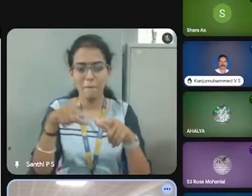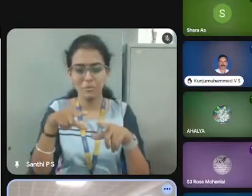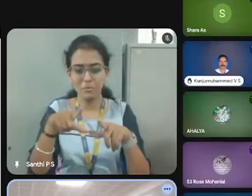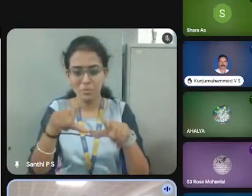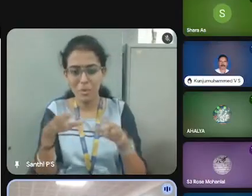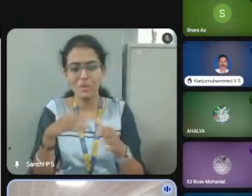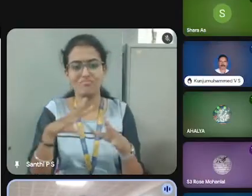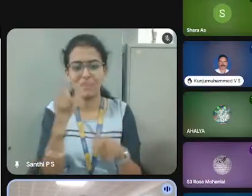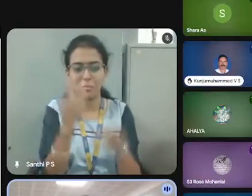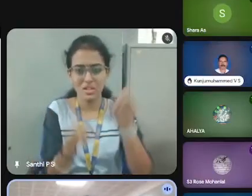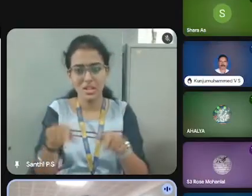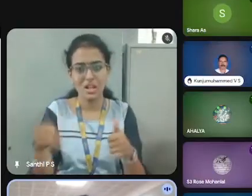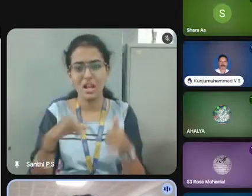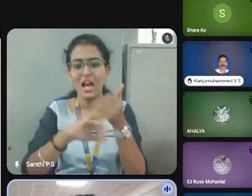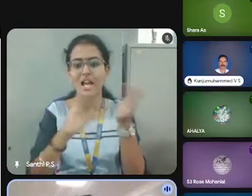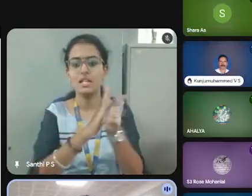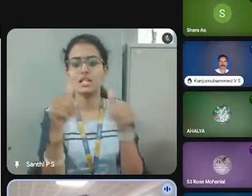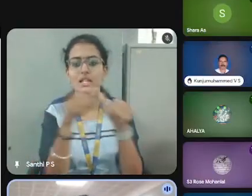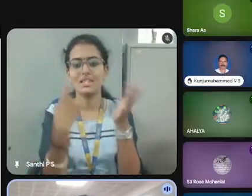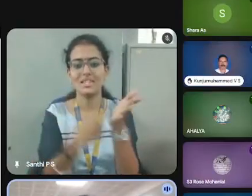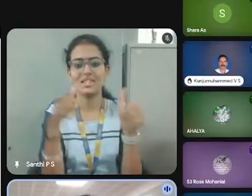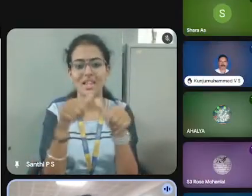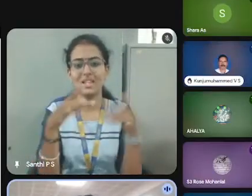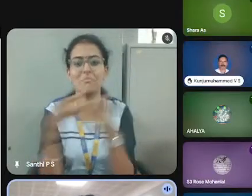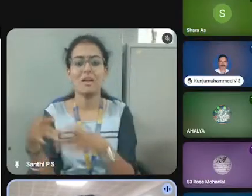അറിയിക്കുന്നു. ഷാര മാമിനോട് ഒരു സ്പെഷ്യൽ താങ്ക്സ് ഉണ്ട്. മാം